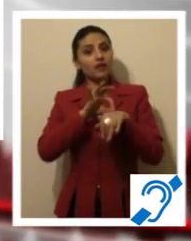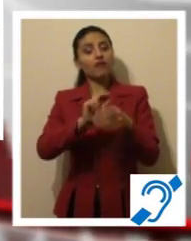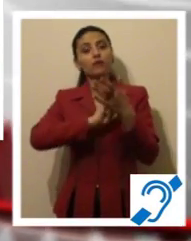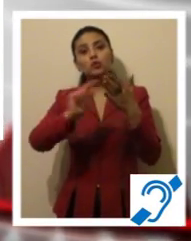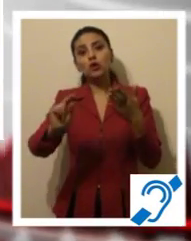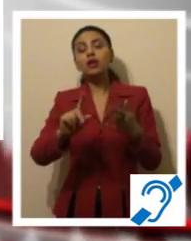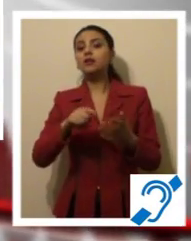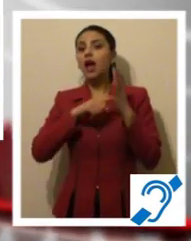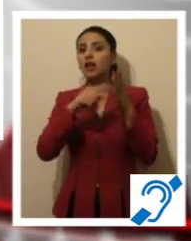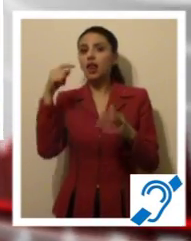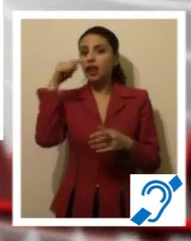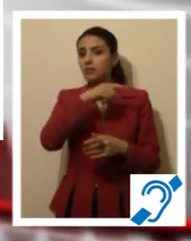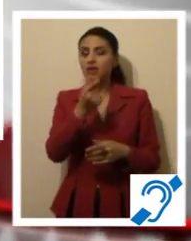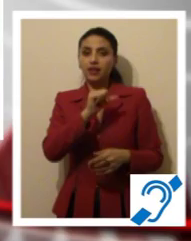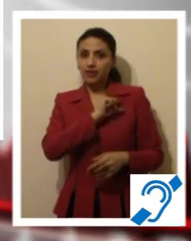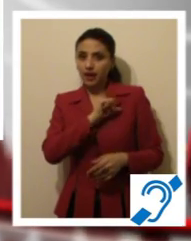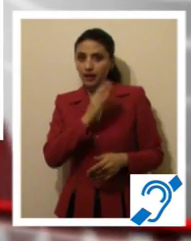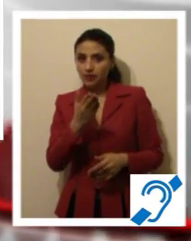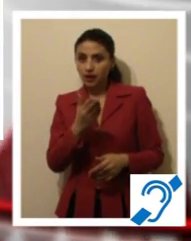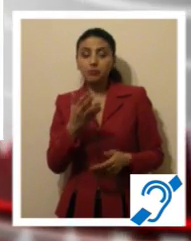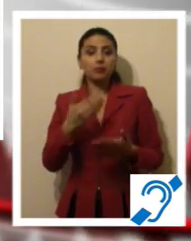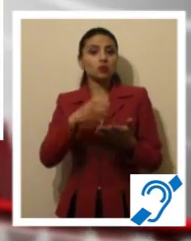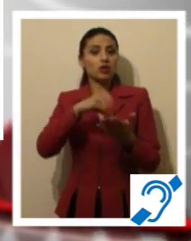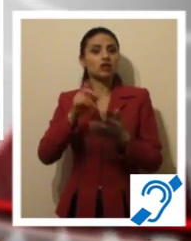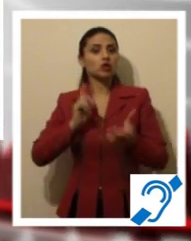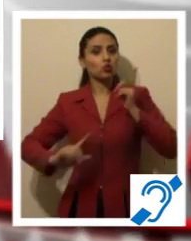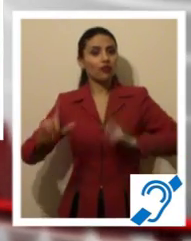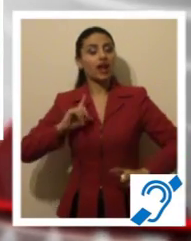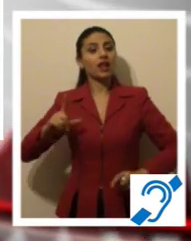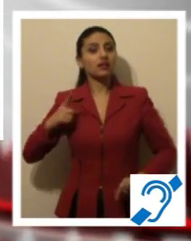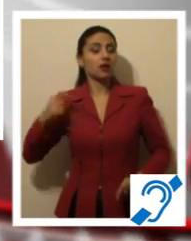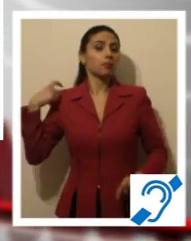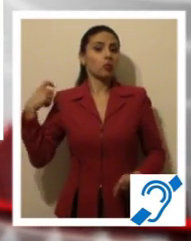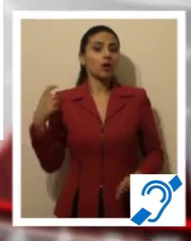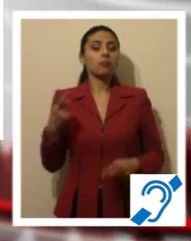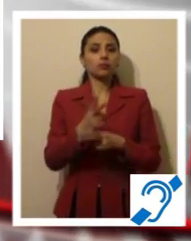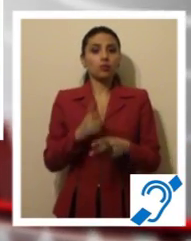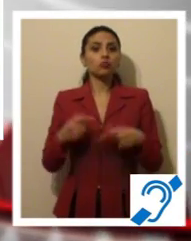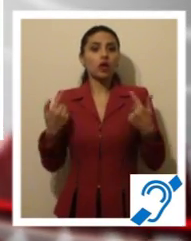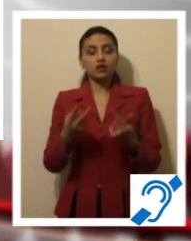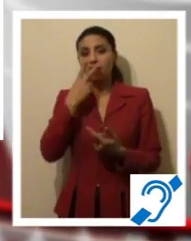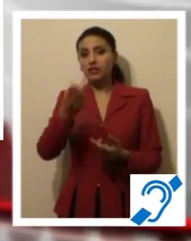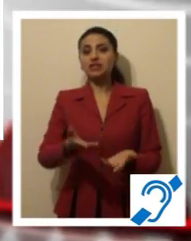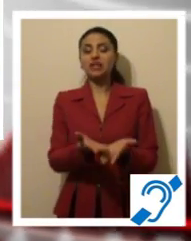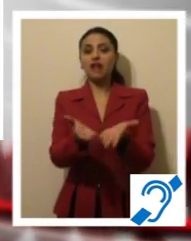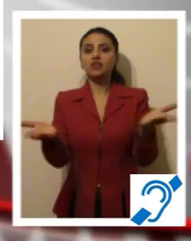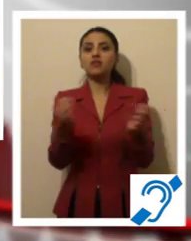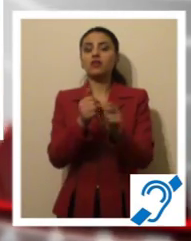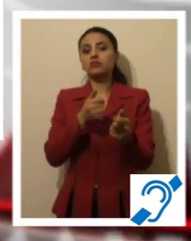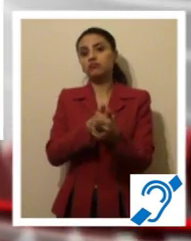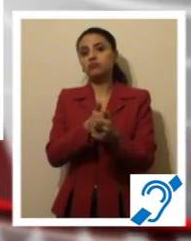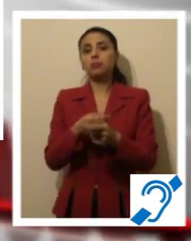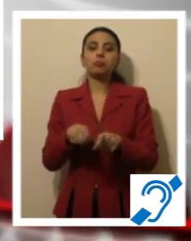funcționari, se constată o lipsă de interes. În acest sens, cei care suferă sunt cetățenii municipiului, care au început să fie serviți în funcție de prietenii sau